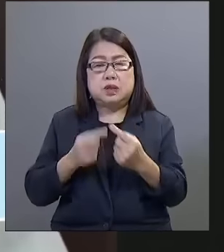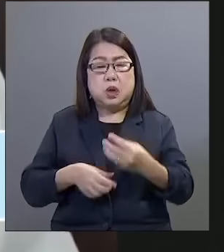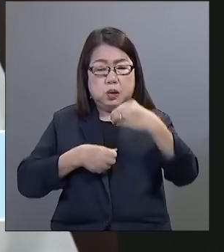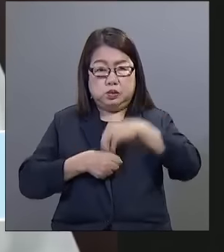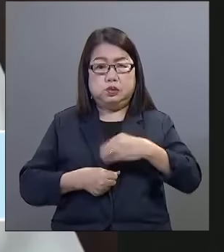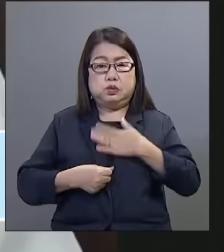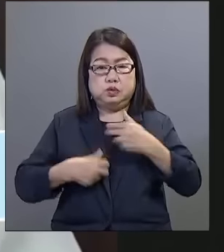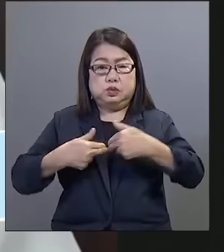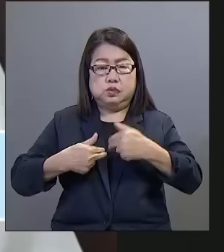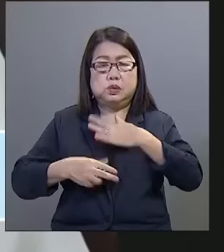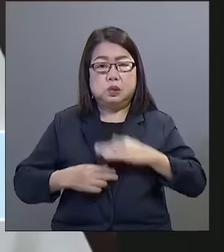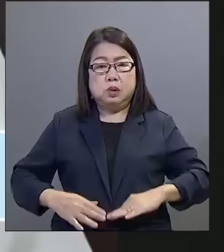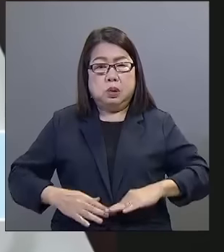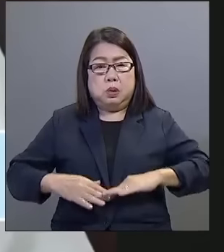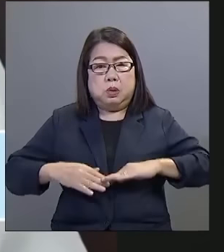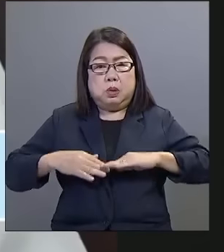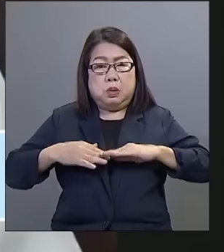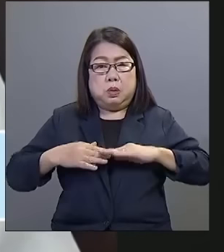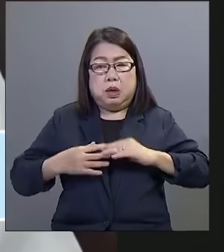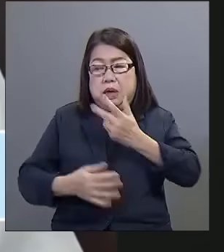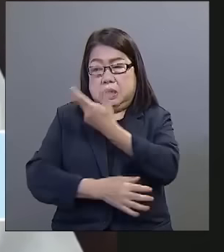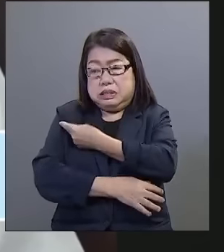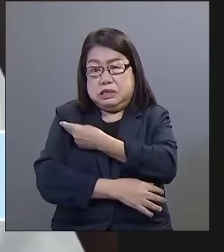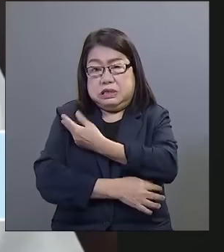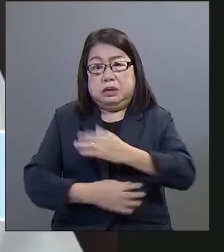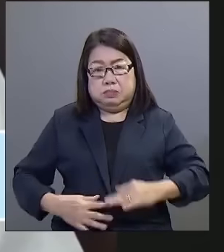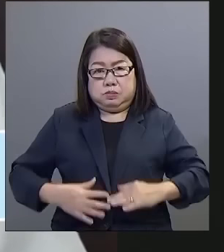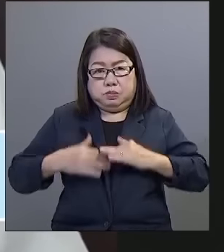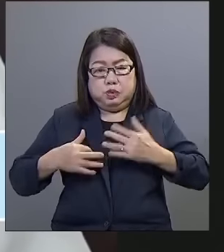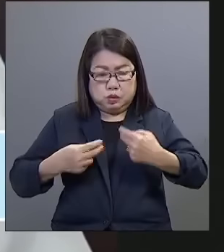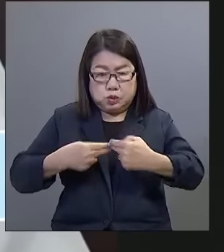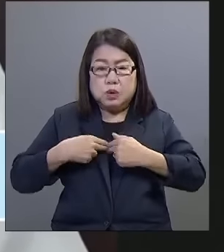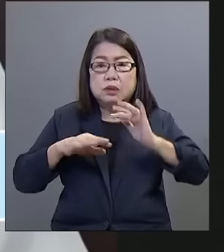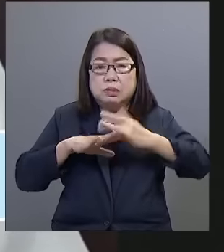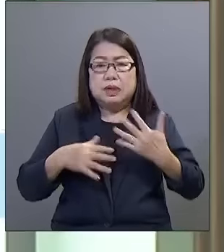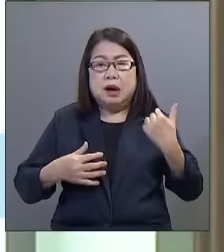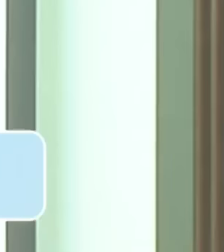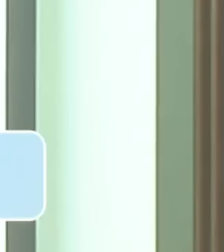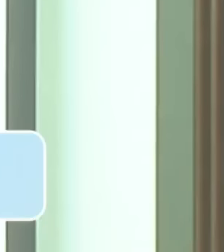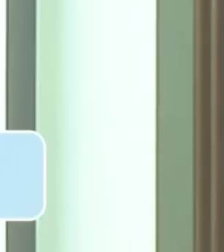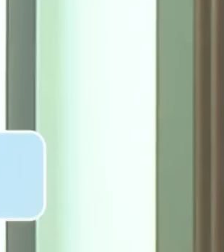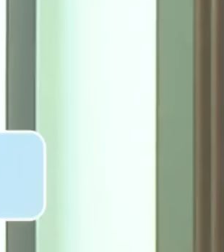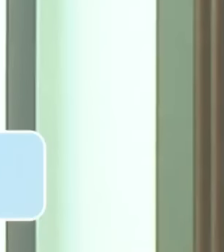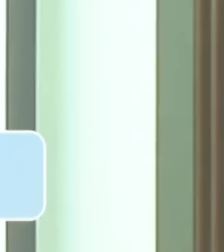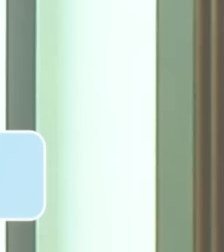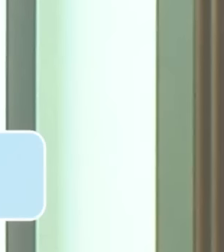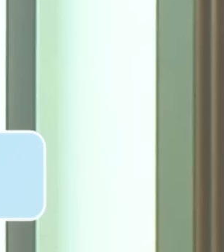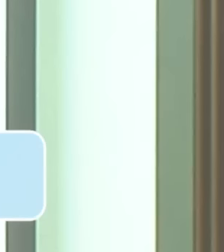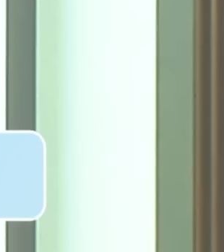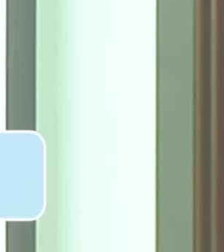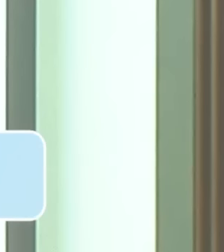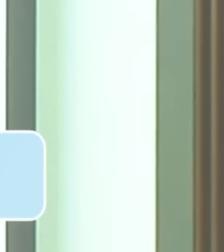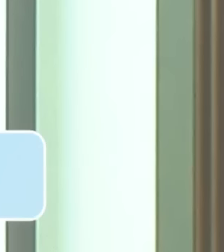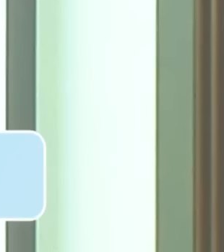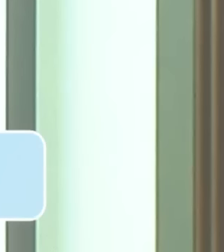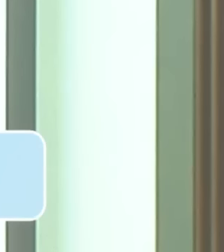านี้ก็จะเพิ่มขึ้นนะครับเป็นลูกผสมเกิดขึ้นมาอยู่ดีครับ อ๋อมันเป็นกลไกตามธรรมชาติที่ต้องเกิดขึ้นอยู่แล้ว มันเป็นกลไกตามธรรมชาติแล้